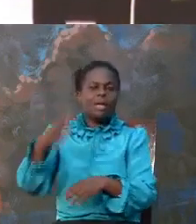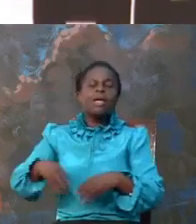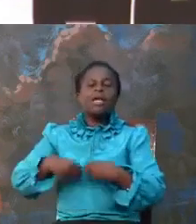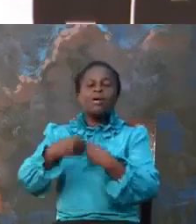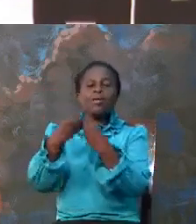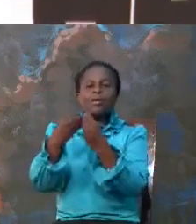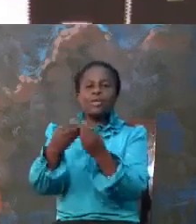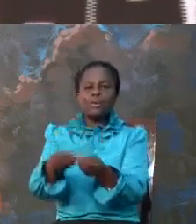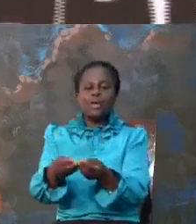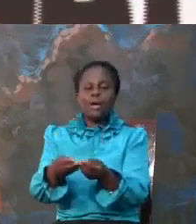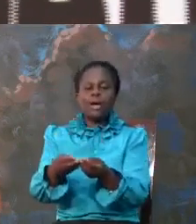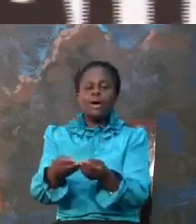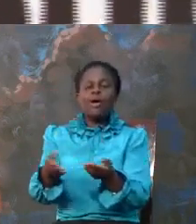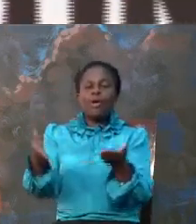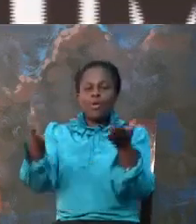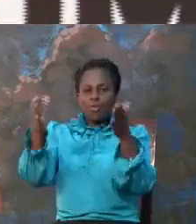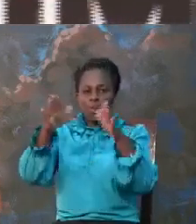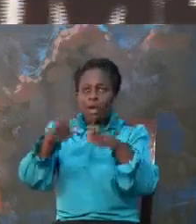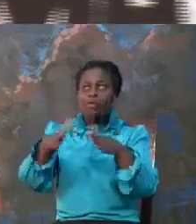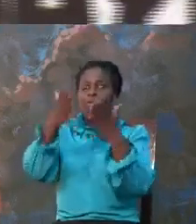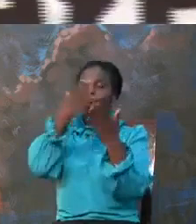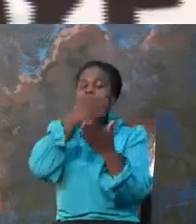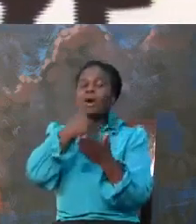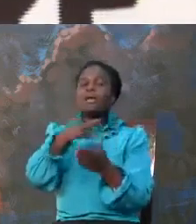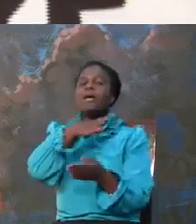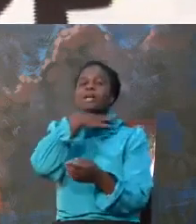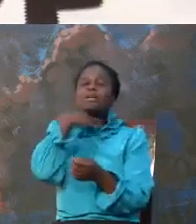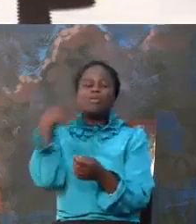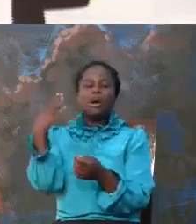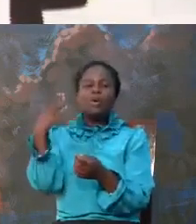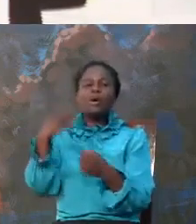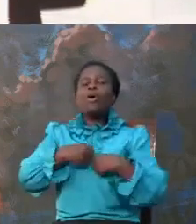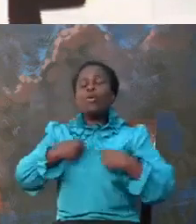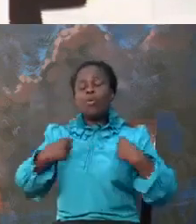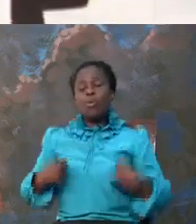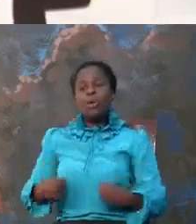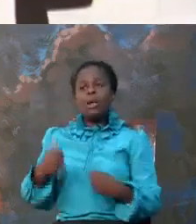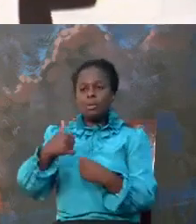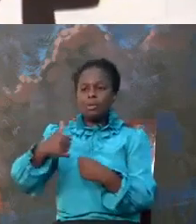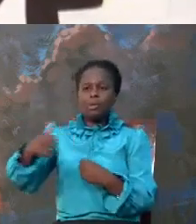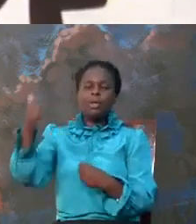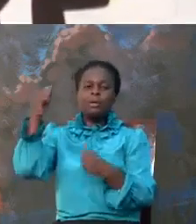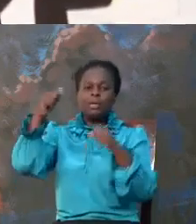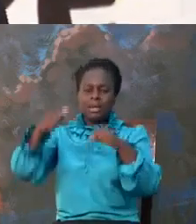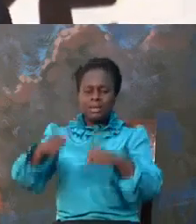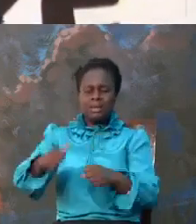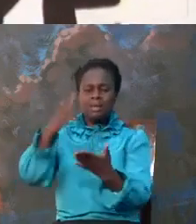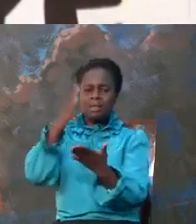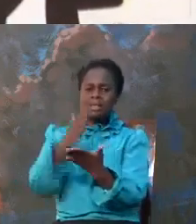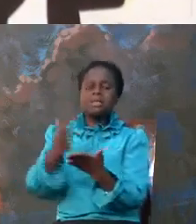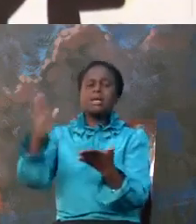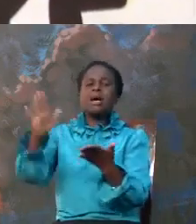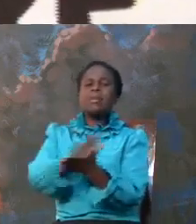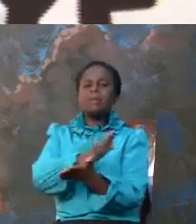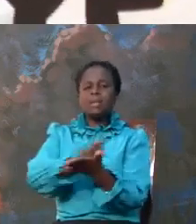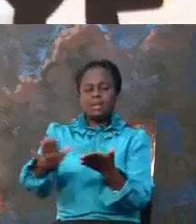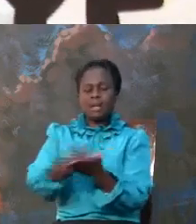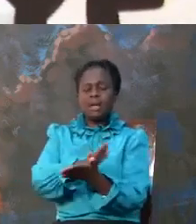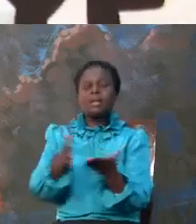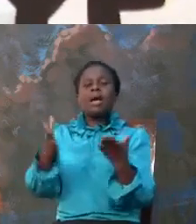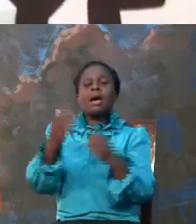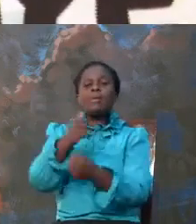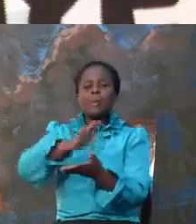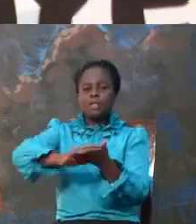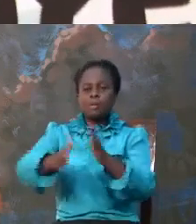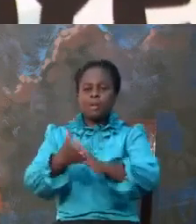Bwana, aliuawa. Kwani mwenyewe lazima hakikisha ya kwamba amejitakasa, amepata upatanisho